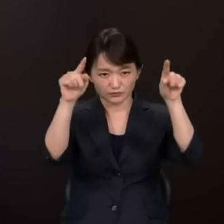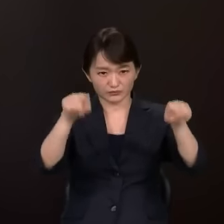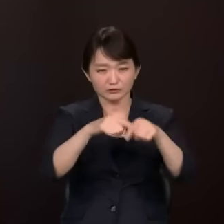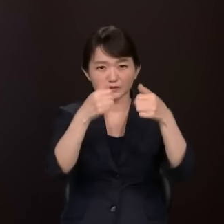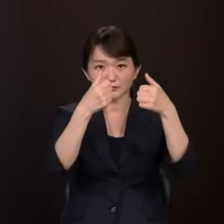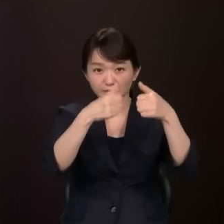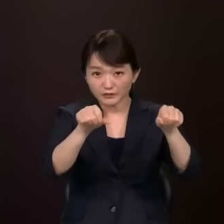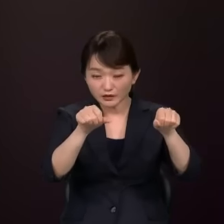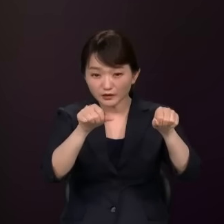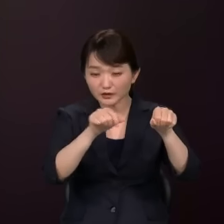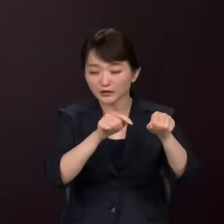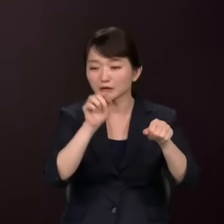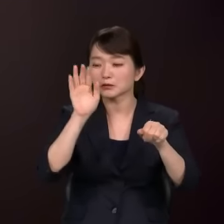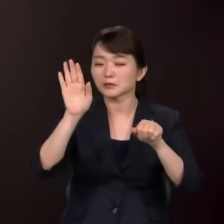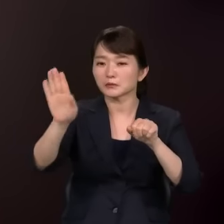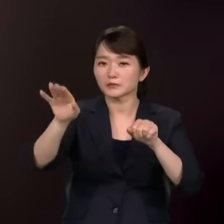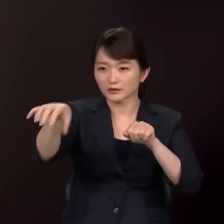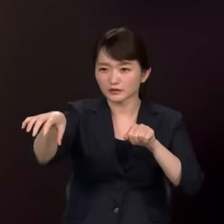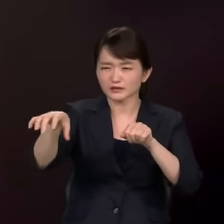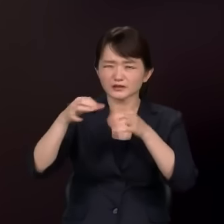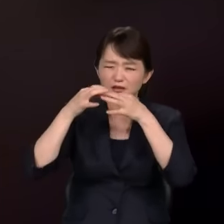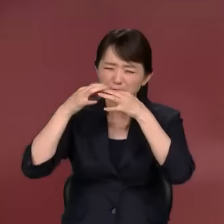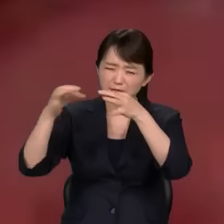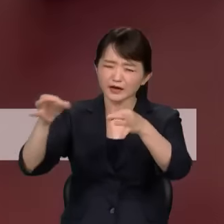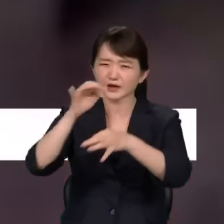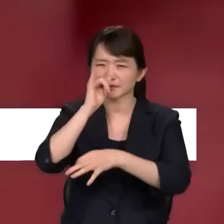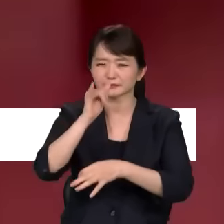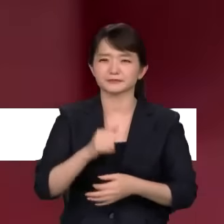계단 반대편 객실 창문에선 고함이 터졌습니다.